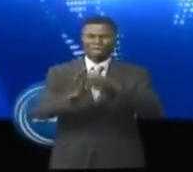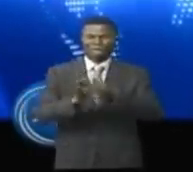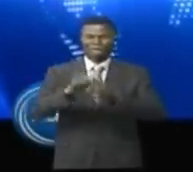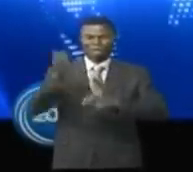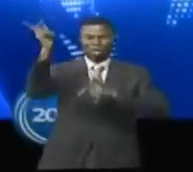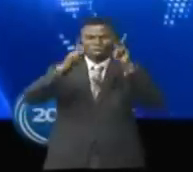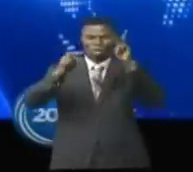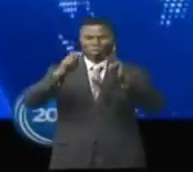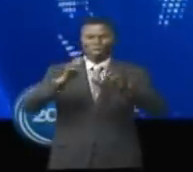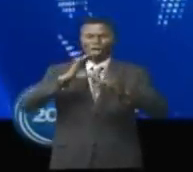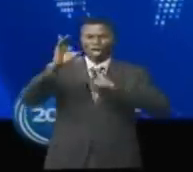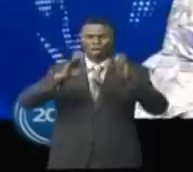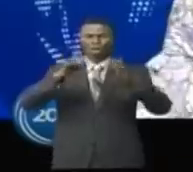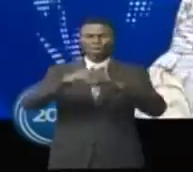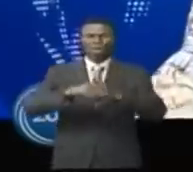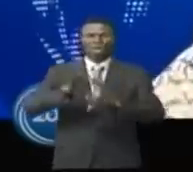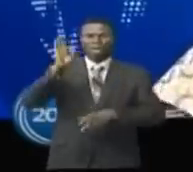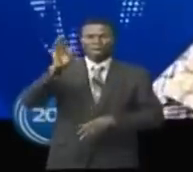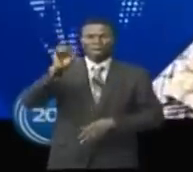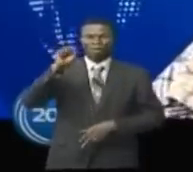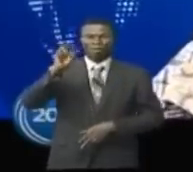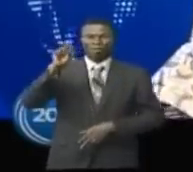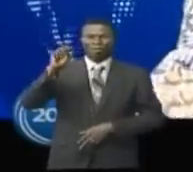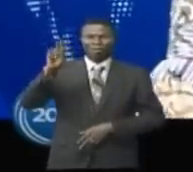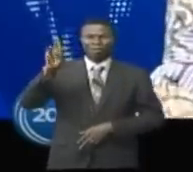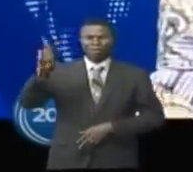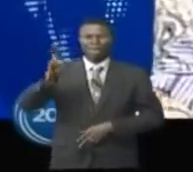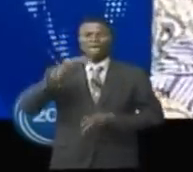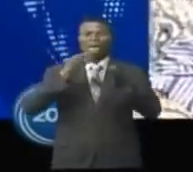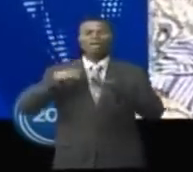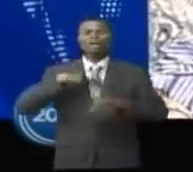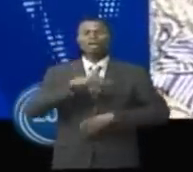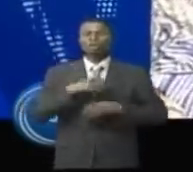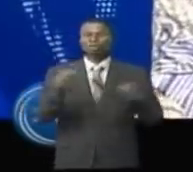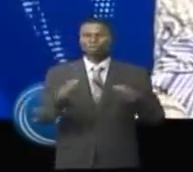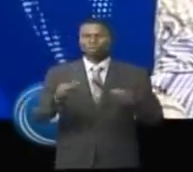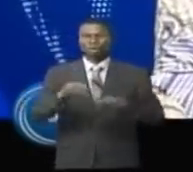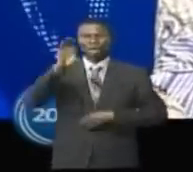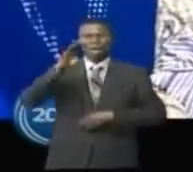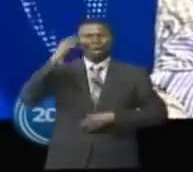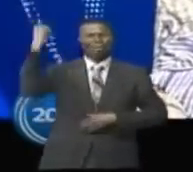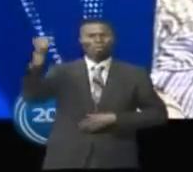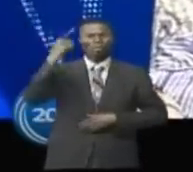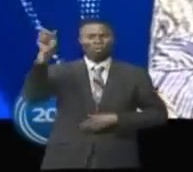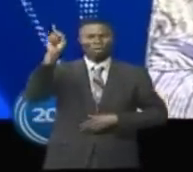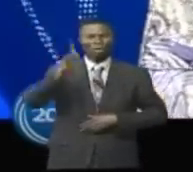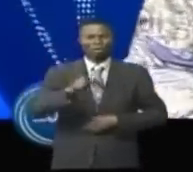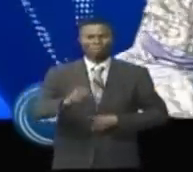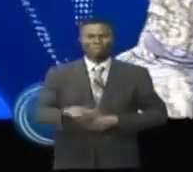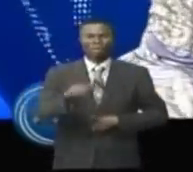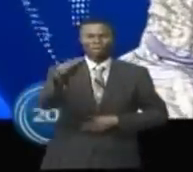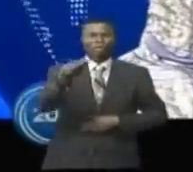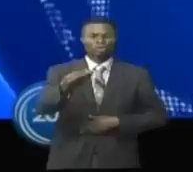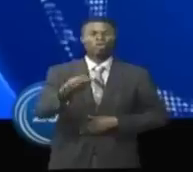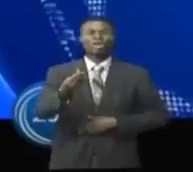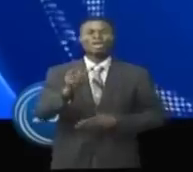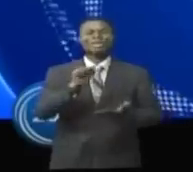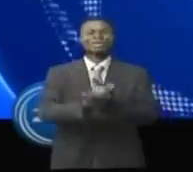et communication au sein du FONER. D'abord, expliquez nous pourquoi c'est la Banque mondiale qui vient auditer le FONER. Eh